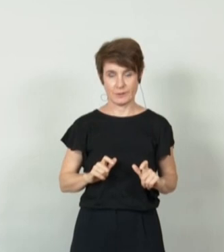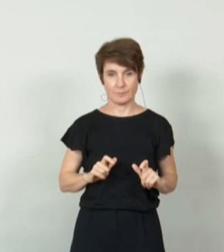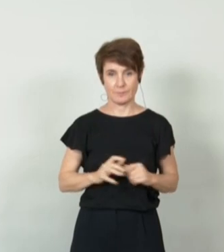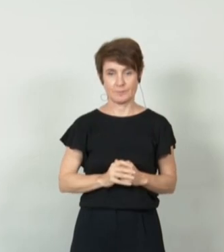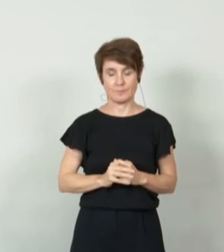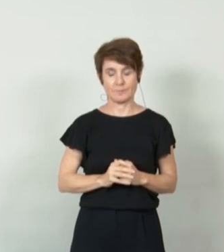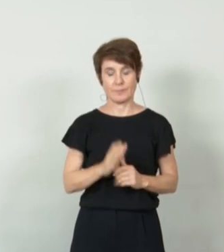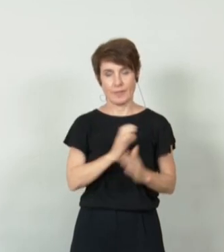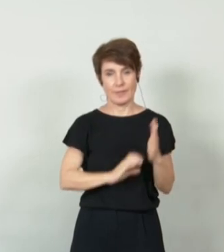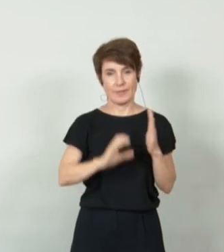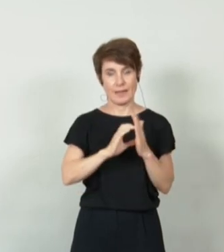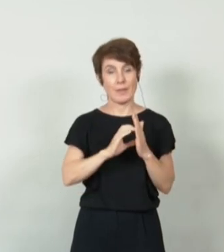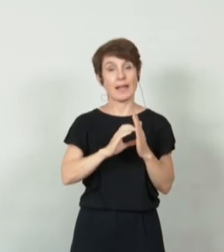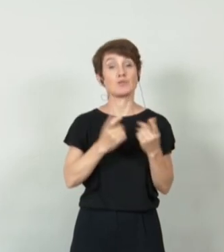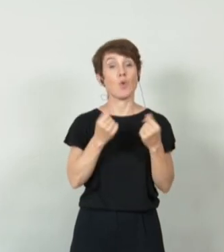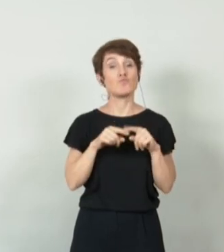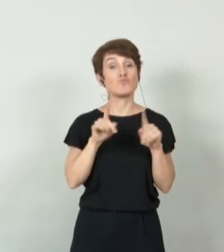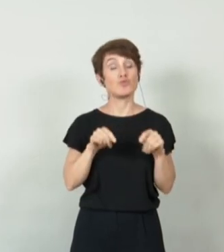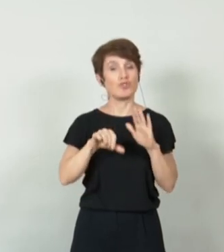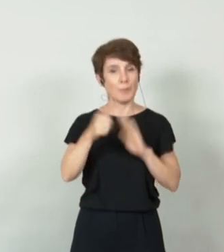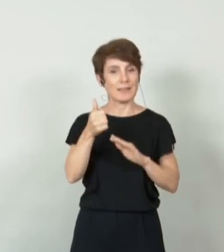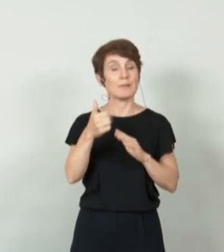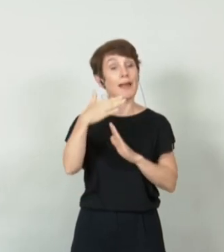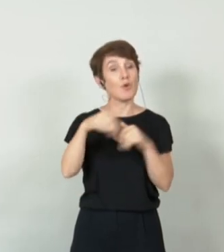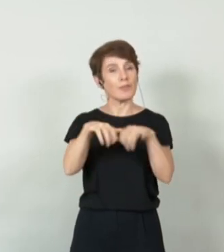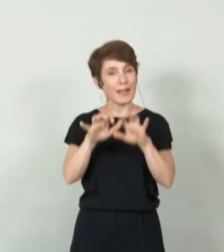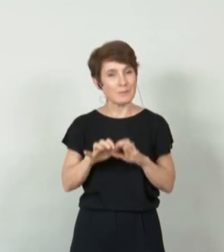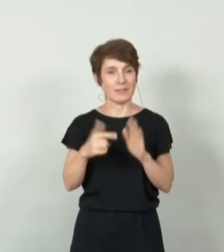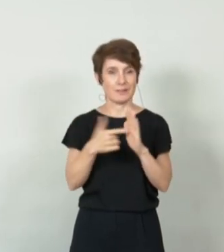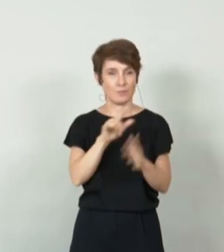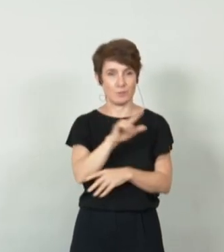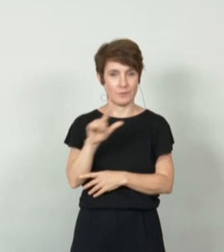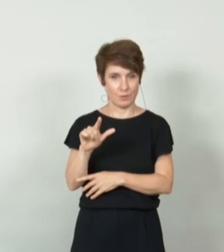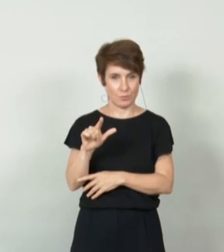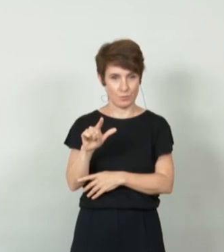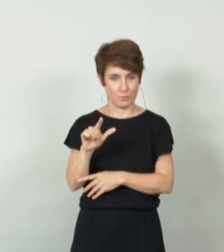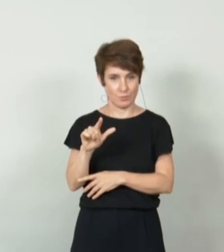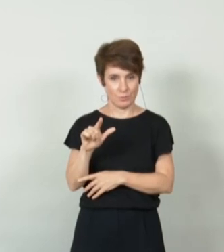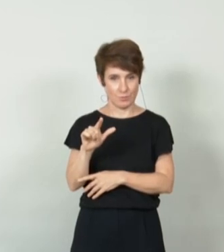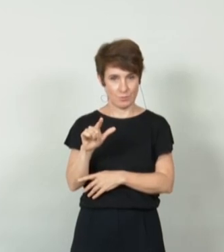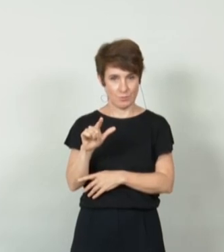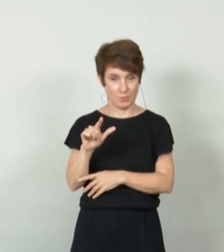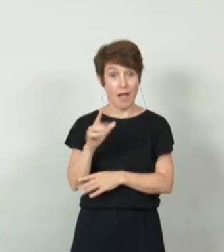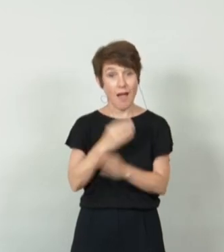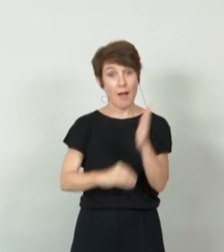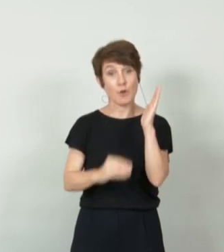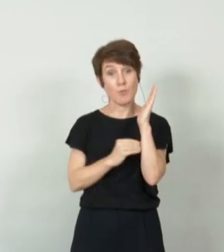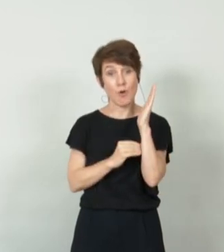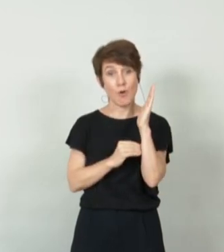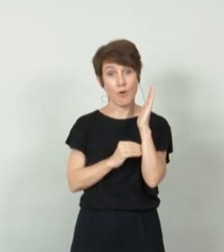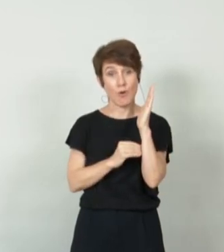la suivante budget principal compte administratif 2022 et il y a un amendement